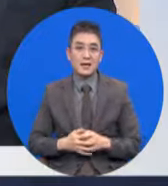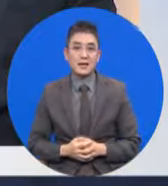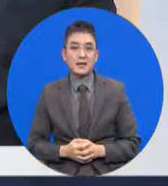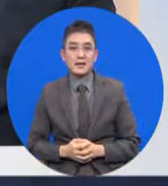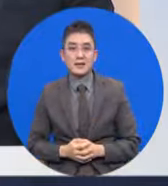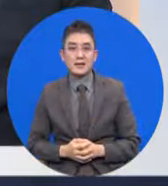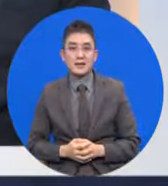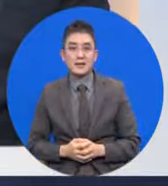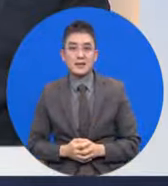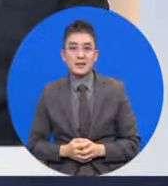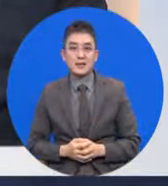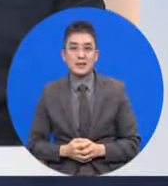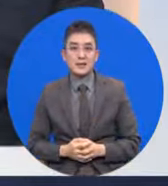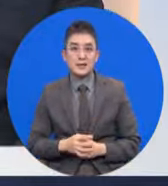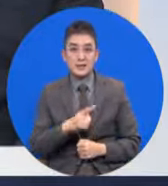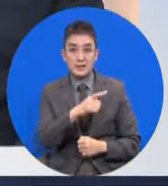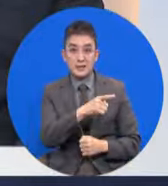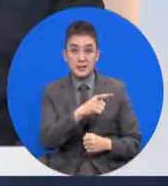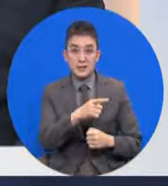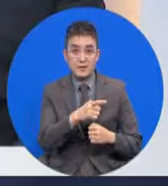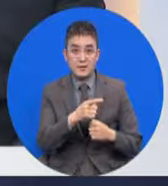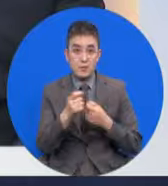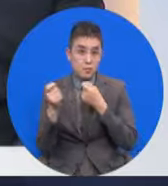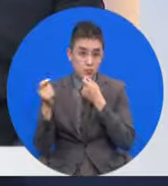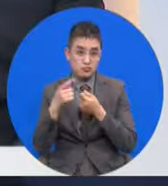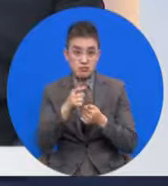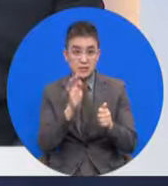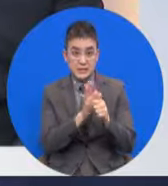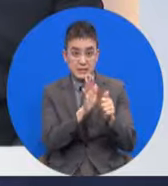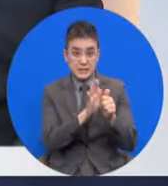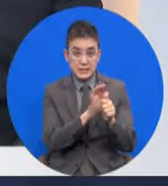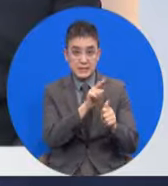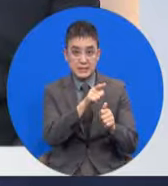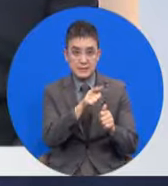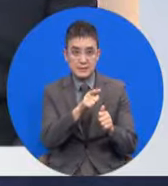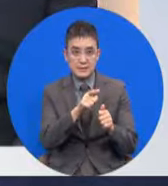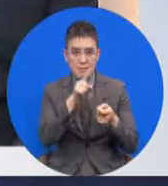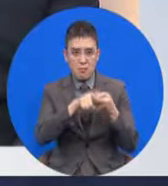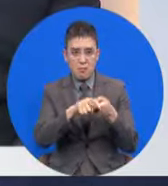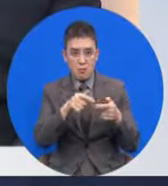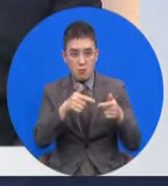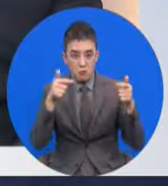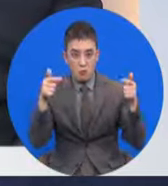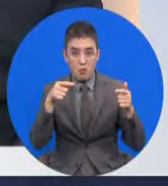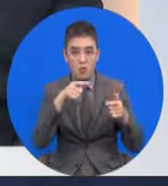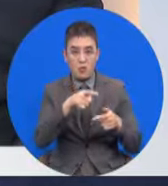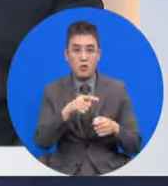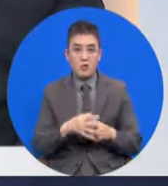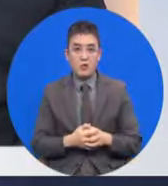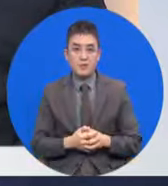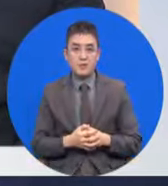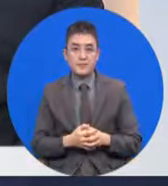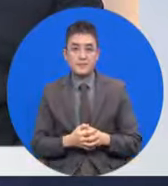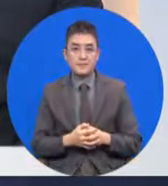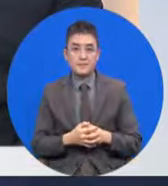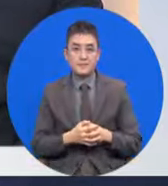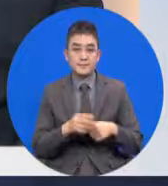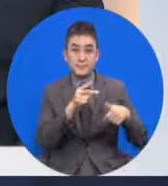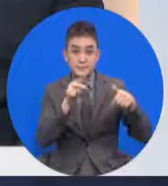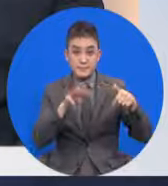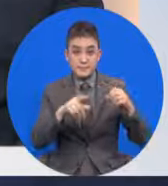정도 보수 지지층에서 영향을 미치고 있었기 때문에 지역구 관리도 꽤 신경이 쓰이셨을 것